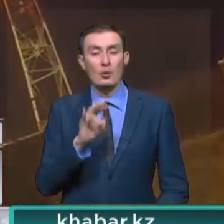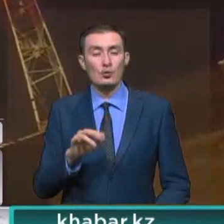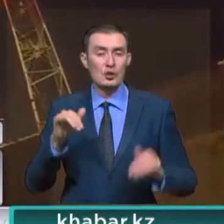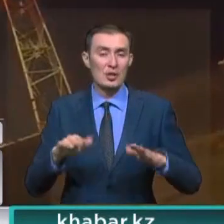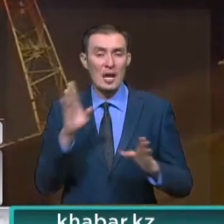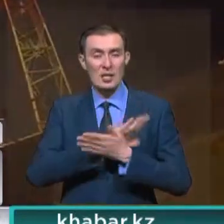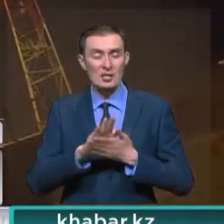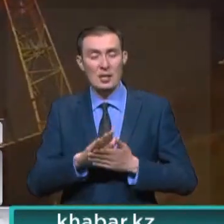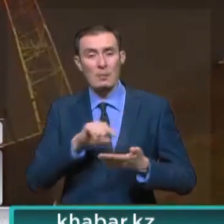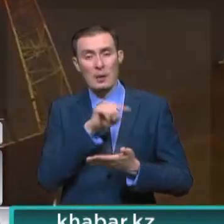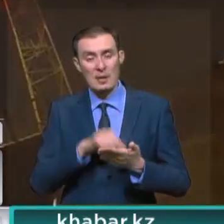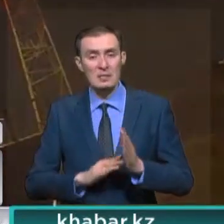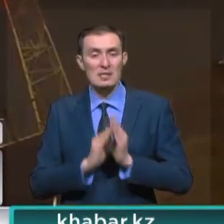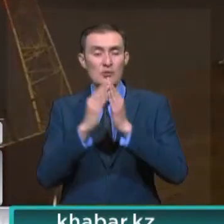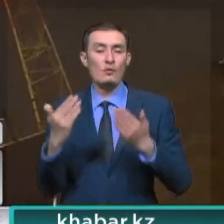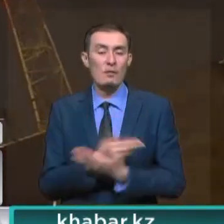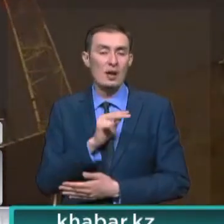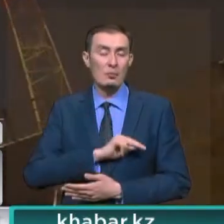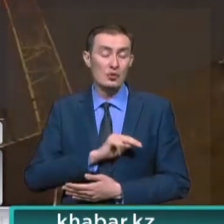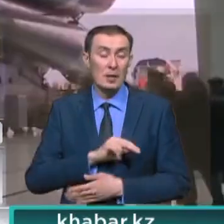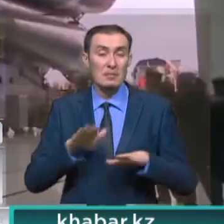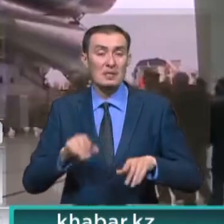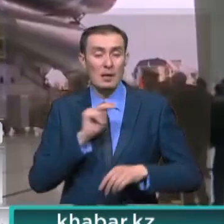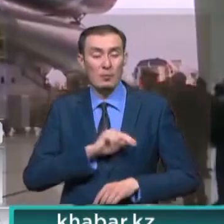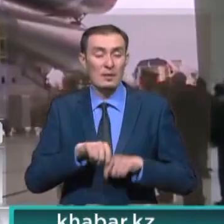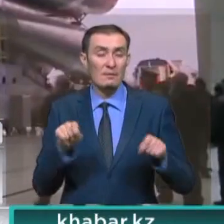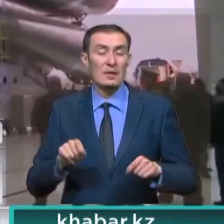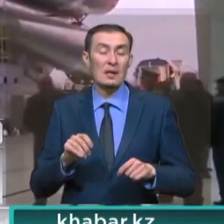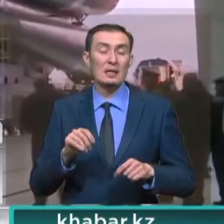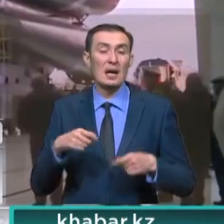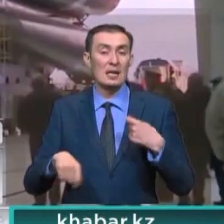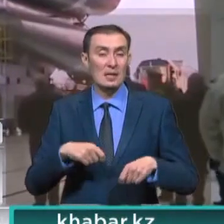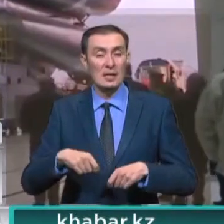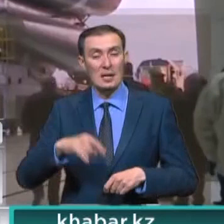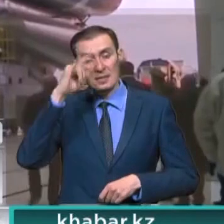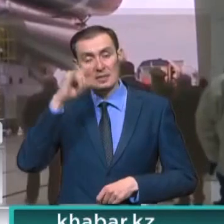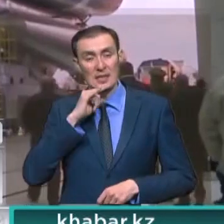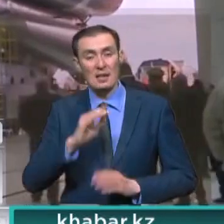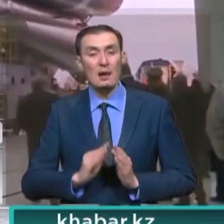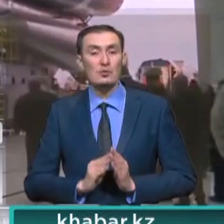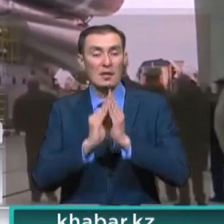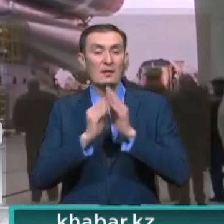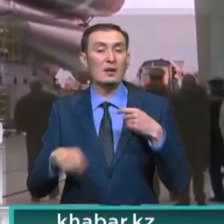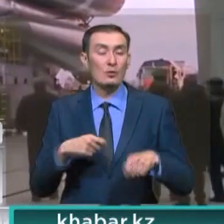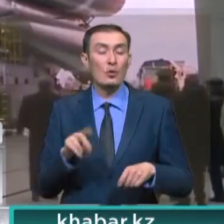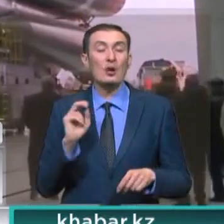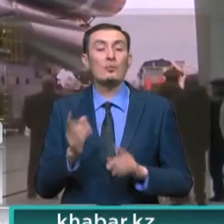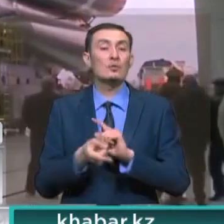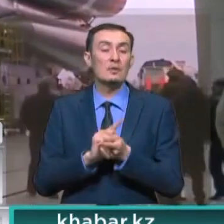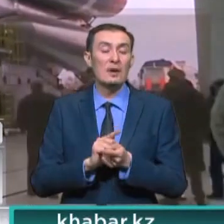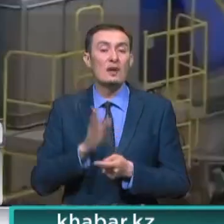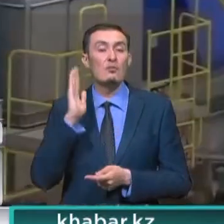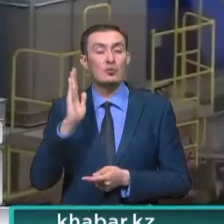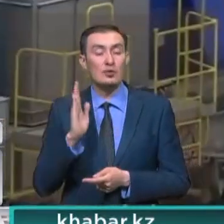экологических проблем, связанных с запусками, и создание новых рабочих мест, и возможность выхода Казахстана на рынок пусковых услуг. Но как этот рынок будет меняться в